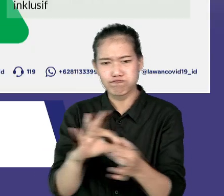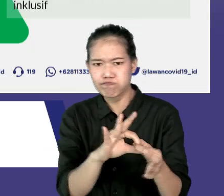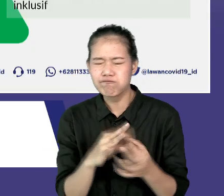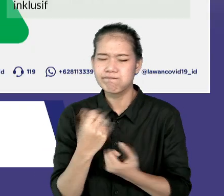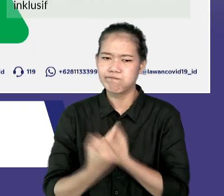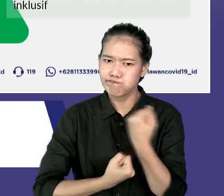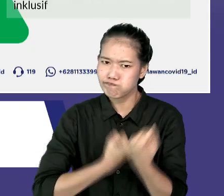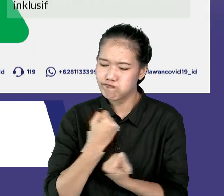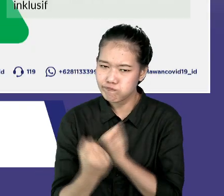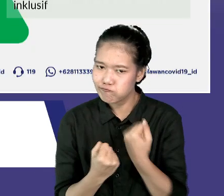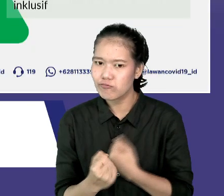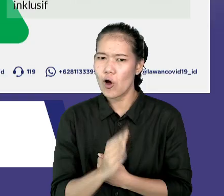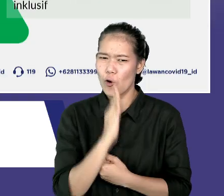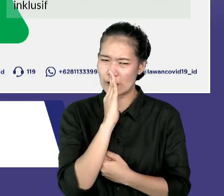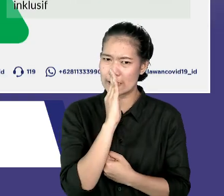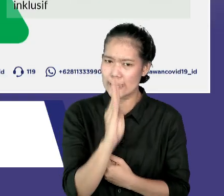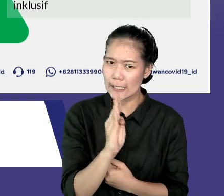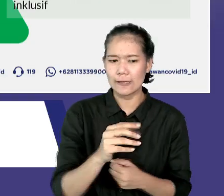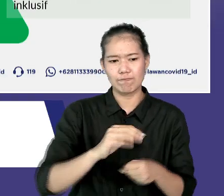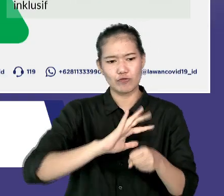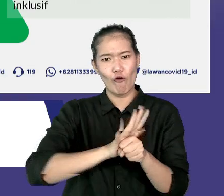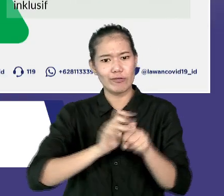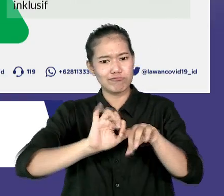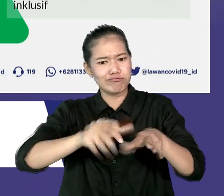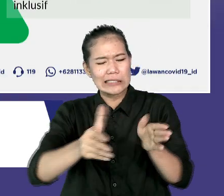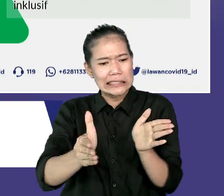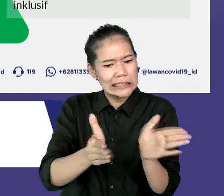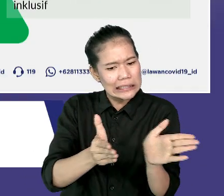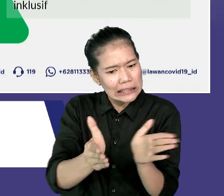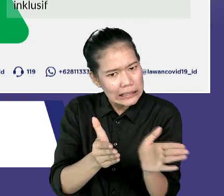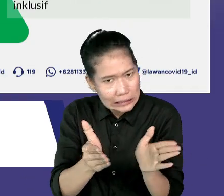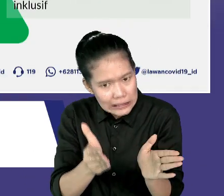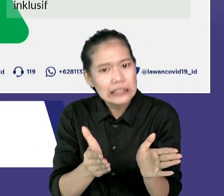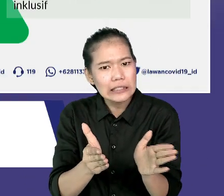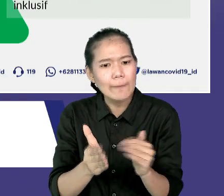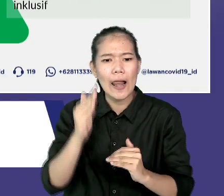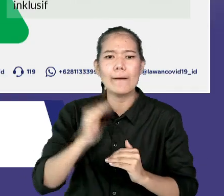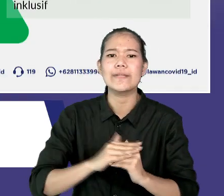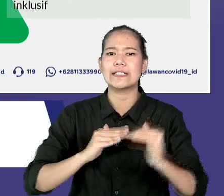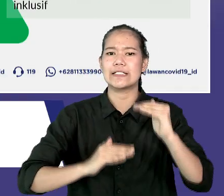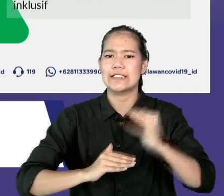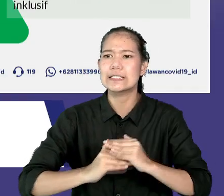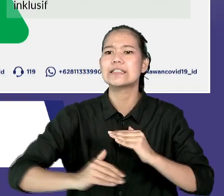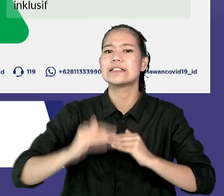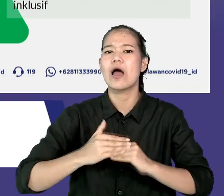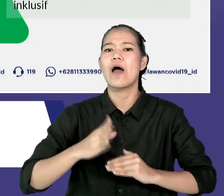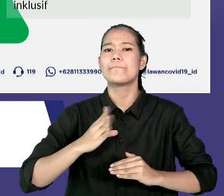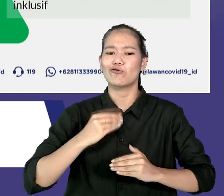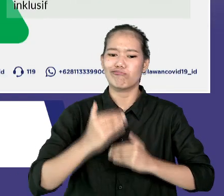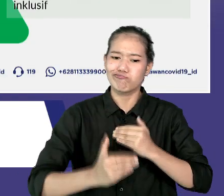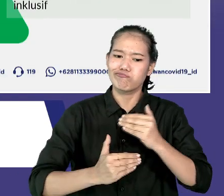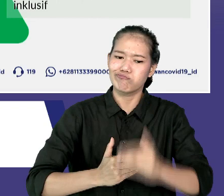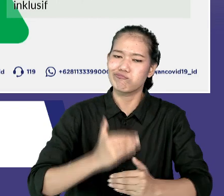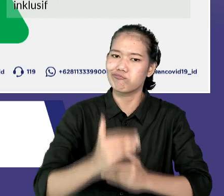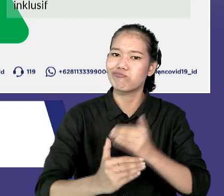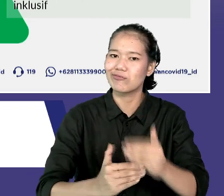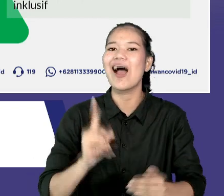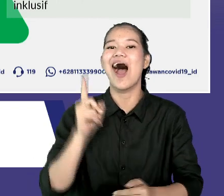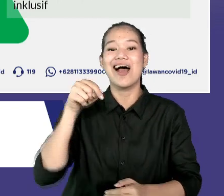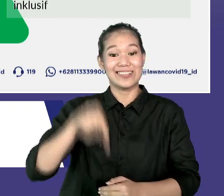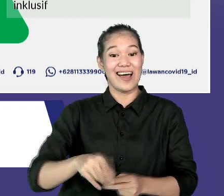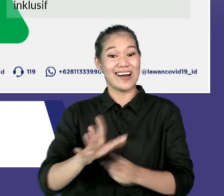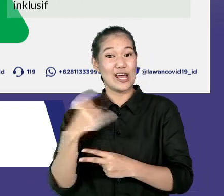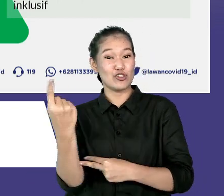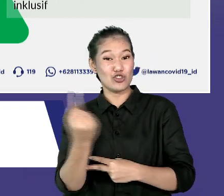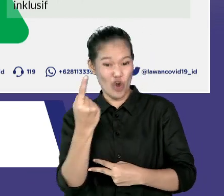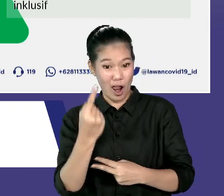untuk konsisten melakukan pengendalian COVID-19 secara berlapis, maka saat ini kontribusi kasus COVID-19